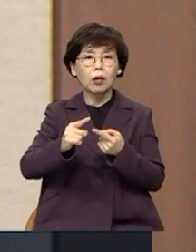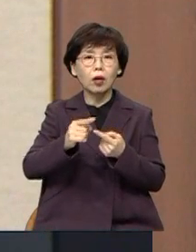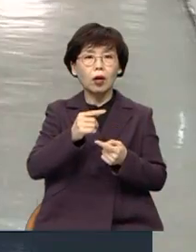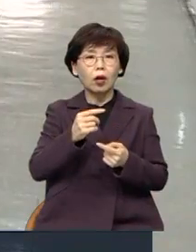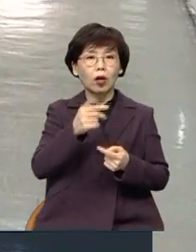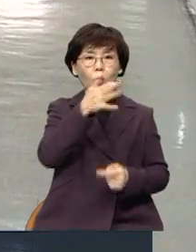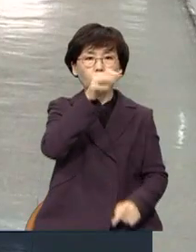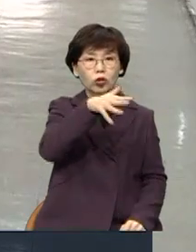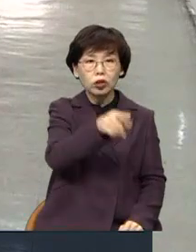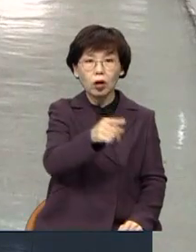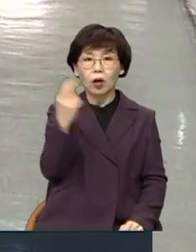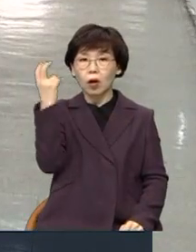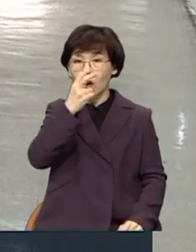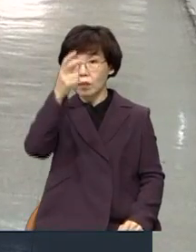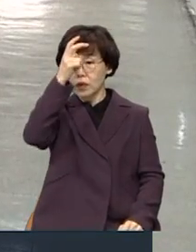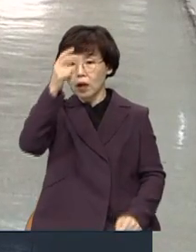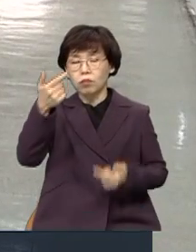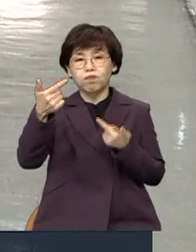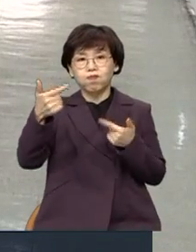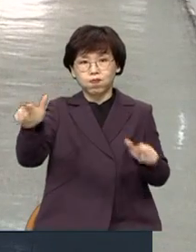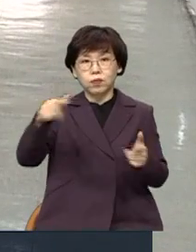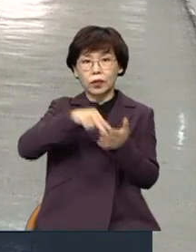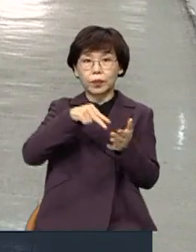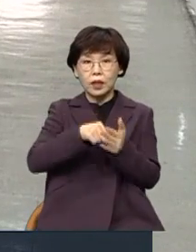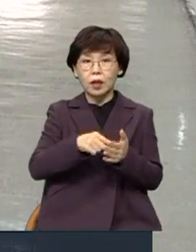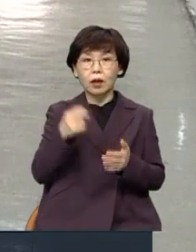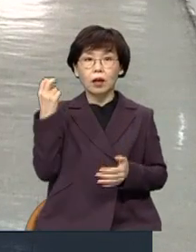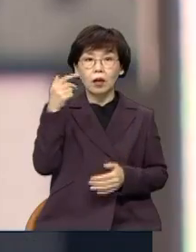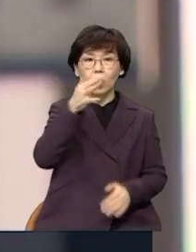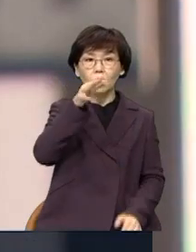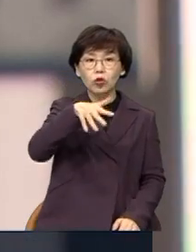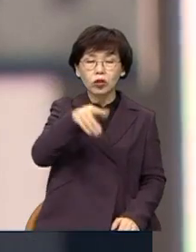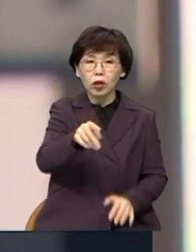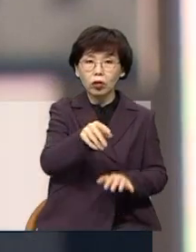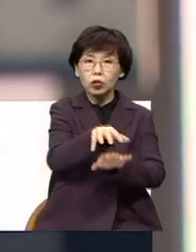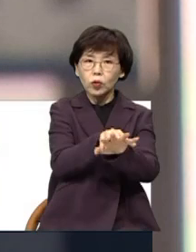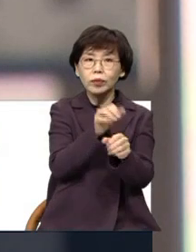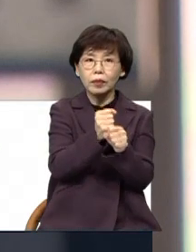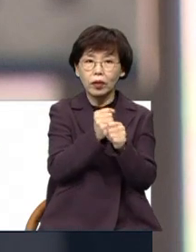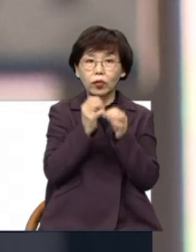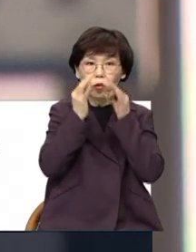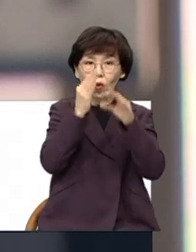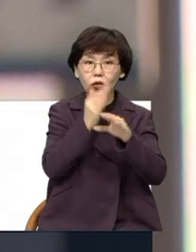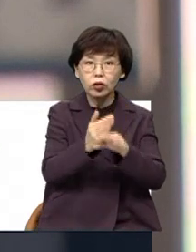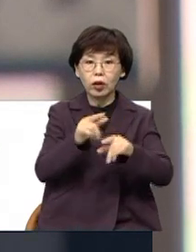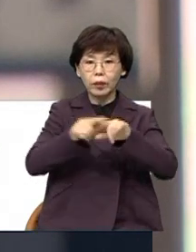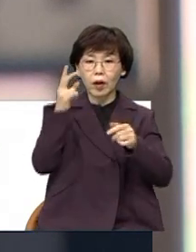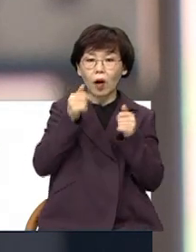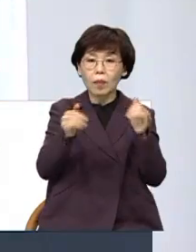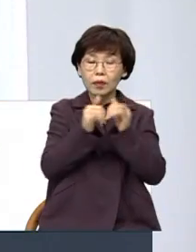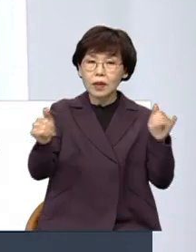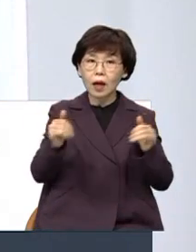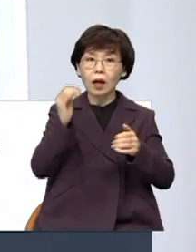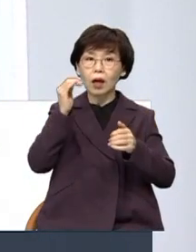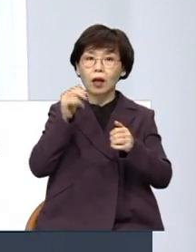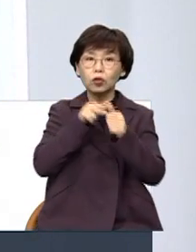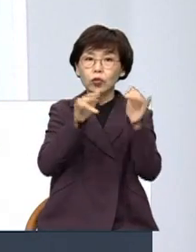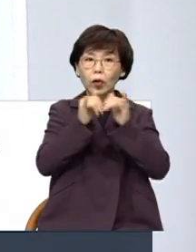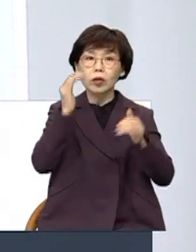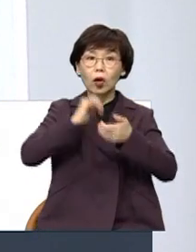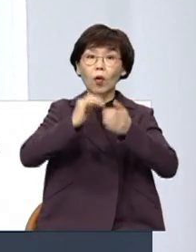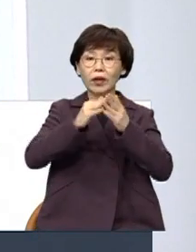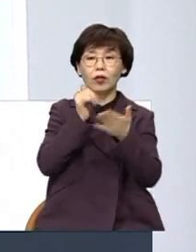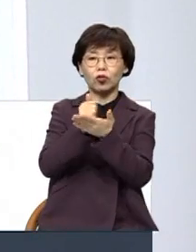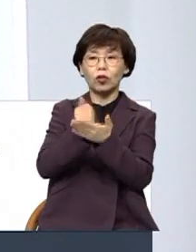있습니다. 공수처는 조직 구성에도 속도를 내고 있습니다. 지난주 공수처 평검사 후보군을 청와대에 추천한